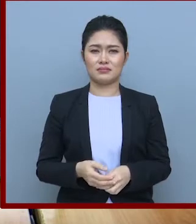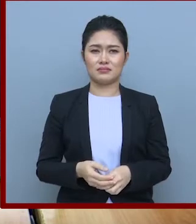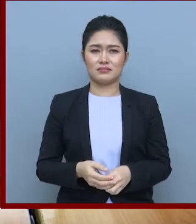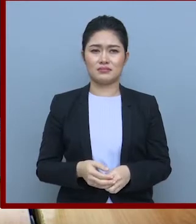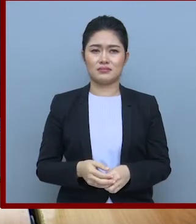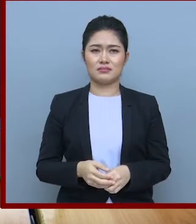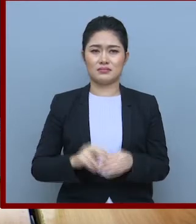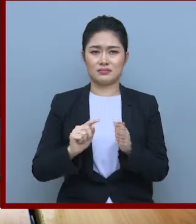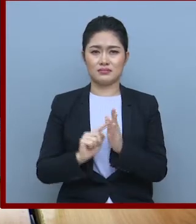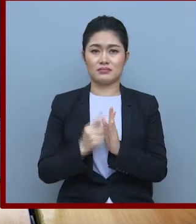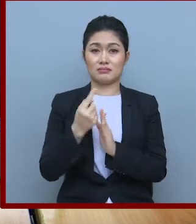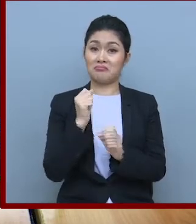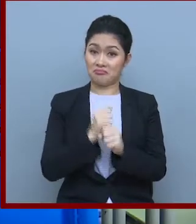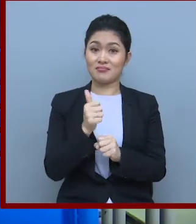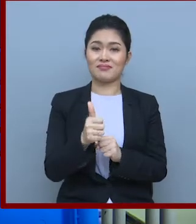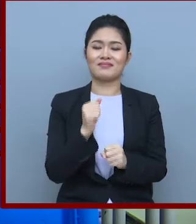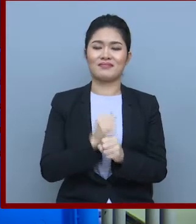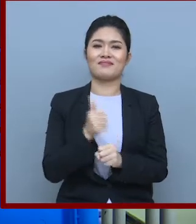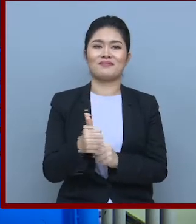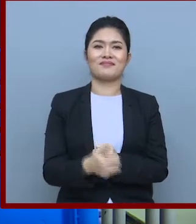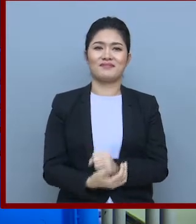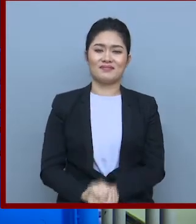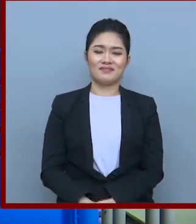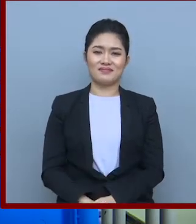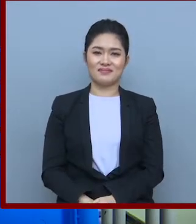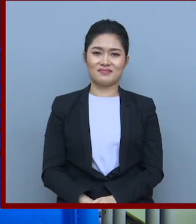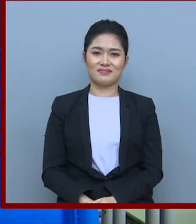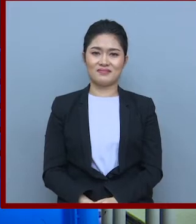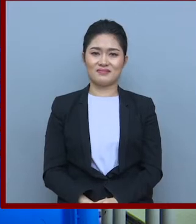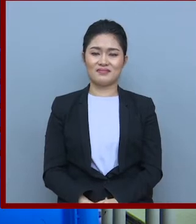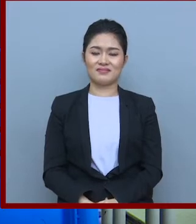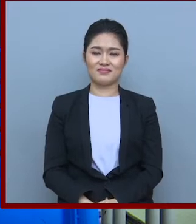ได้อะไรยังเอ่ยได้แล้วใช่ไหมครับ